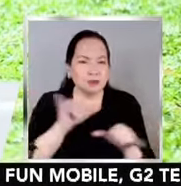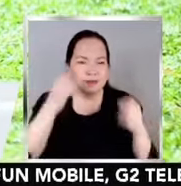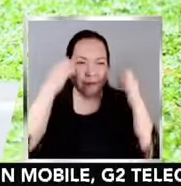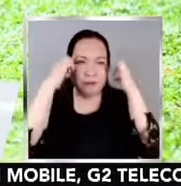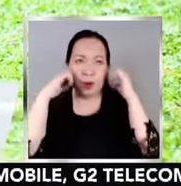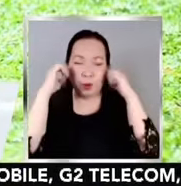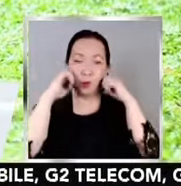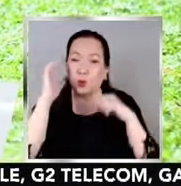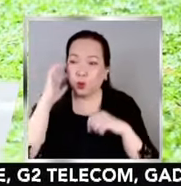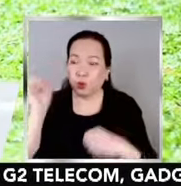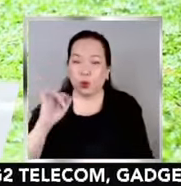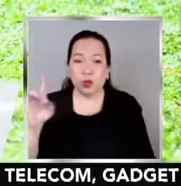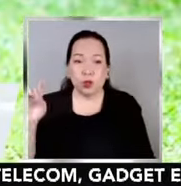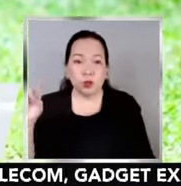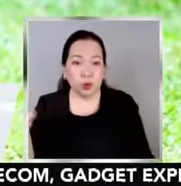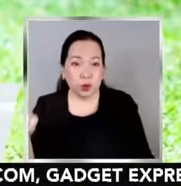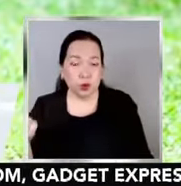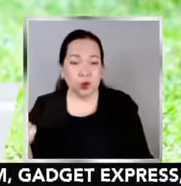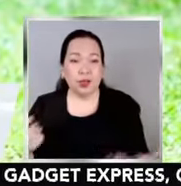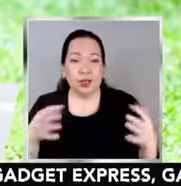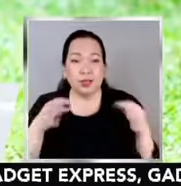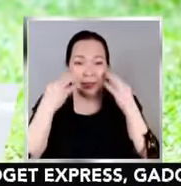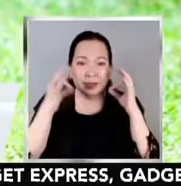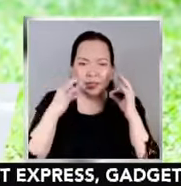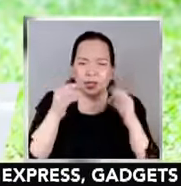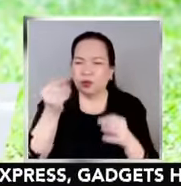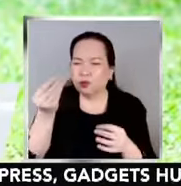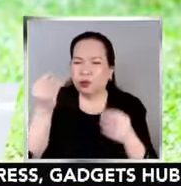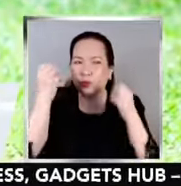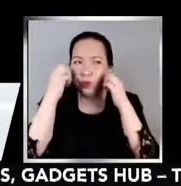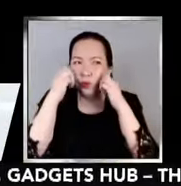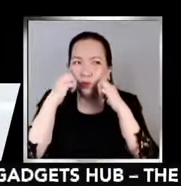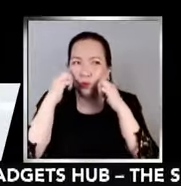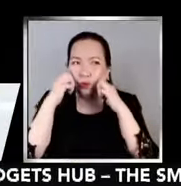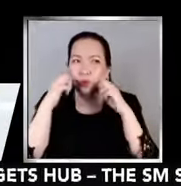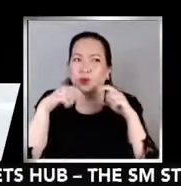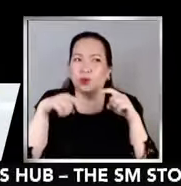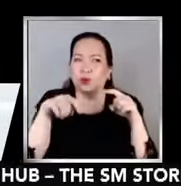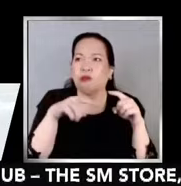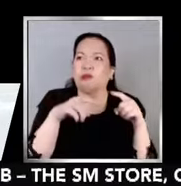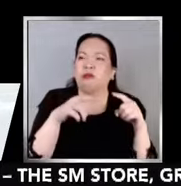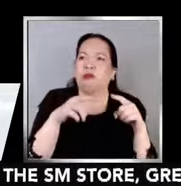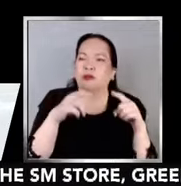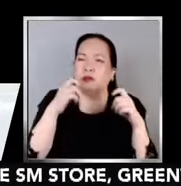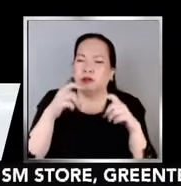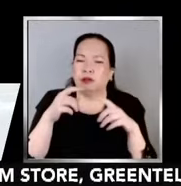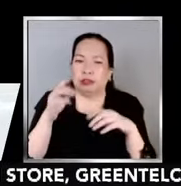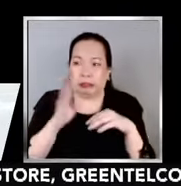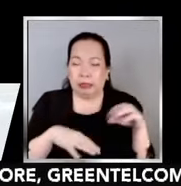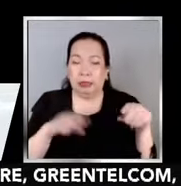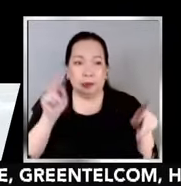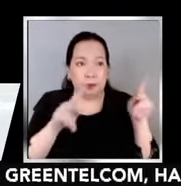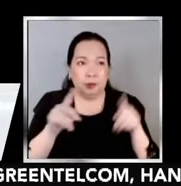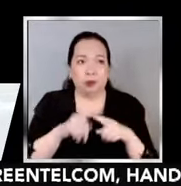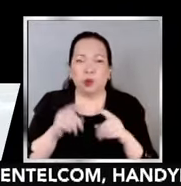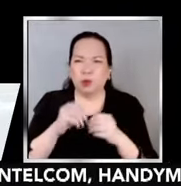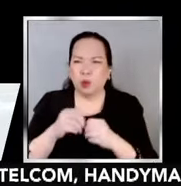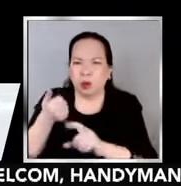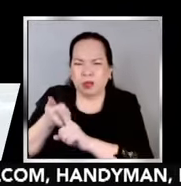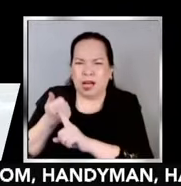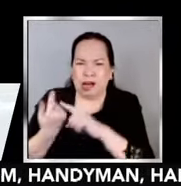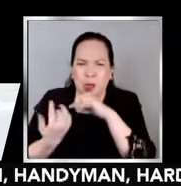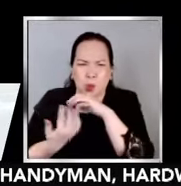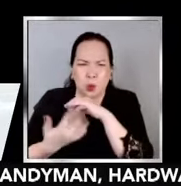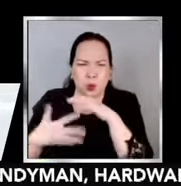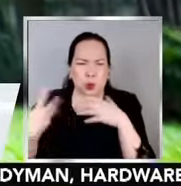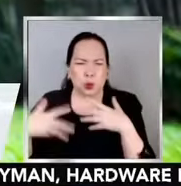mas kaunti ang mga sweat glands kumpara sa mga tao? Kaya mas mabilis sila mag-overheat pag mainit ang panahon. Solved na, solved. Ang heat stress ay maaring mangyari hindi lamang